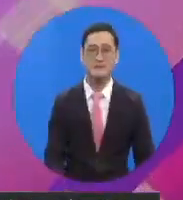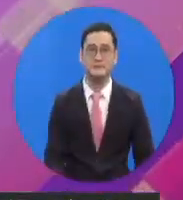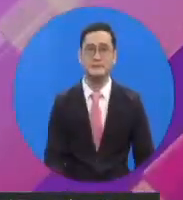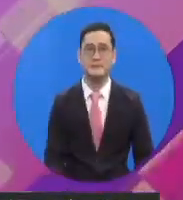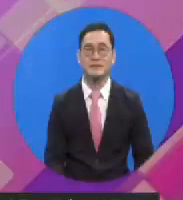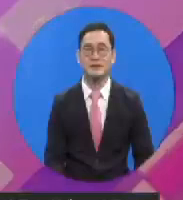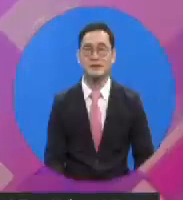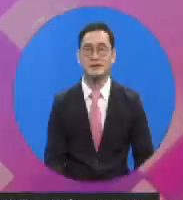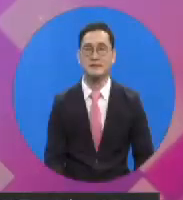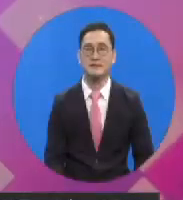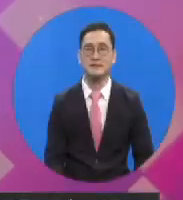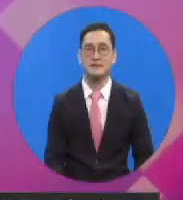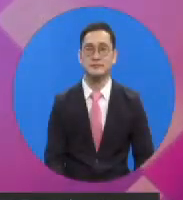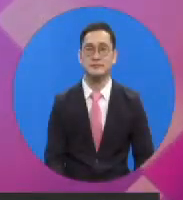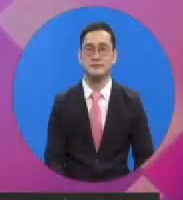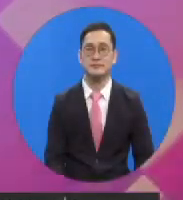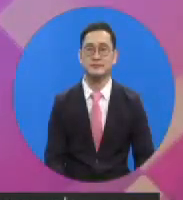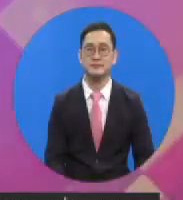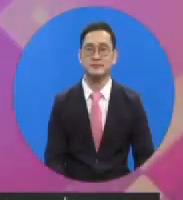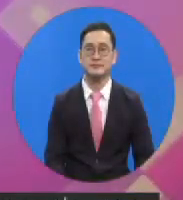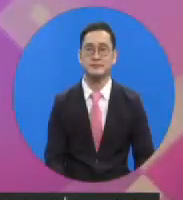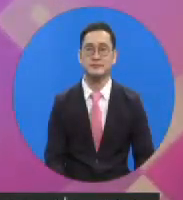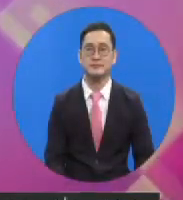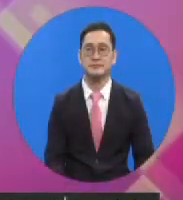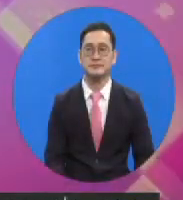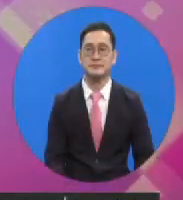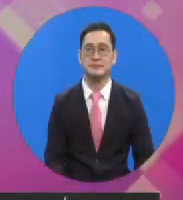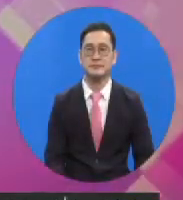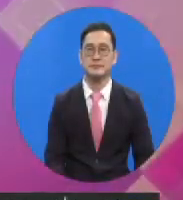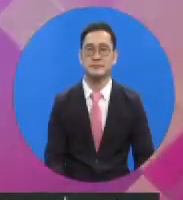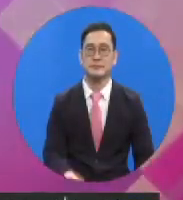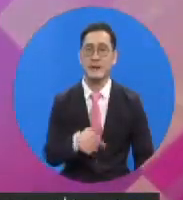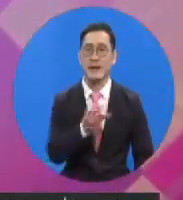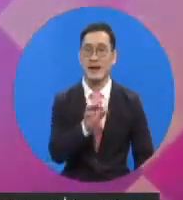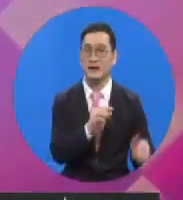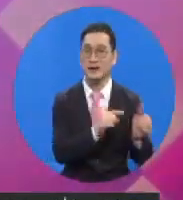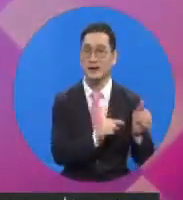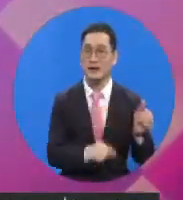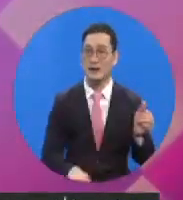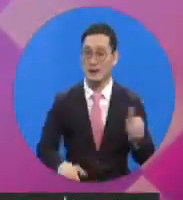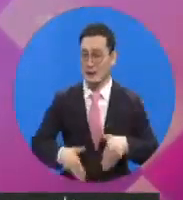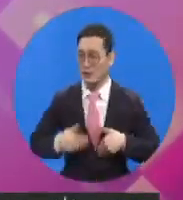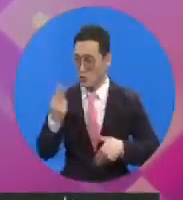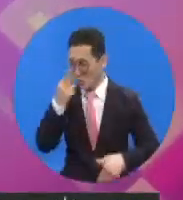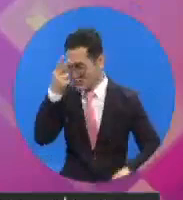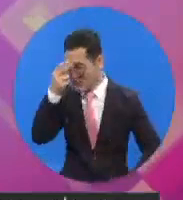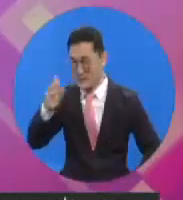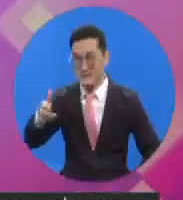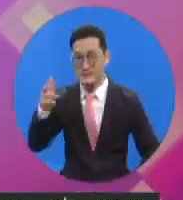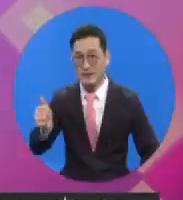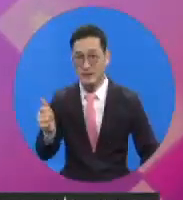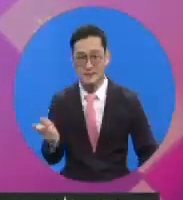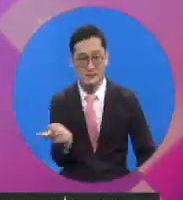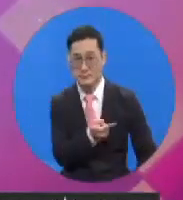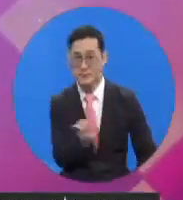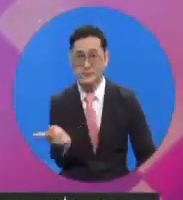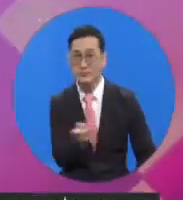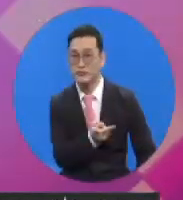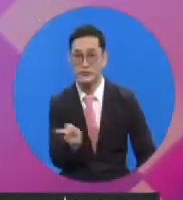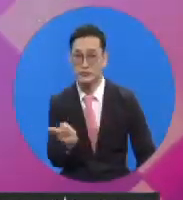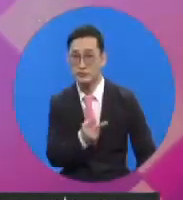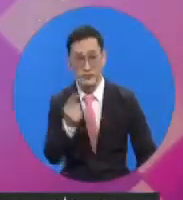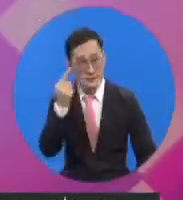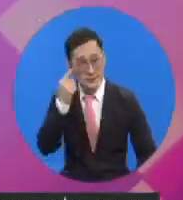기자. 네. 강기정 전 수석과 생각과 남부지검장 윤석열 총장의 생각이 다른데